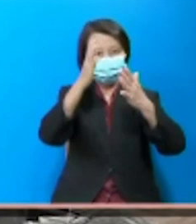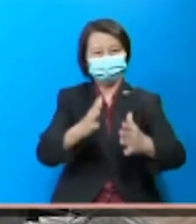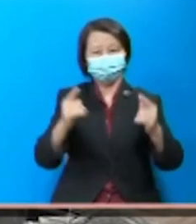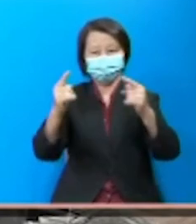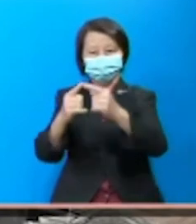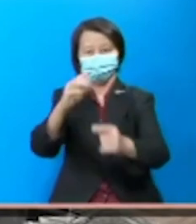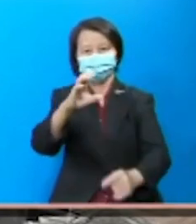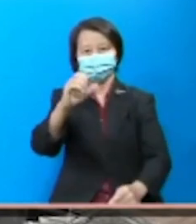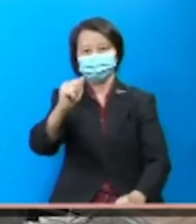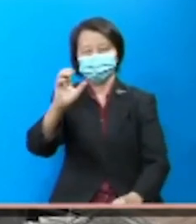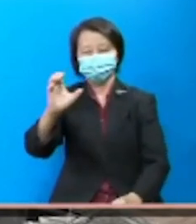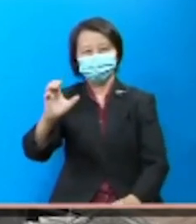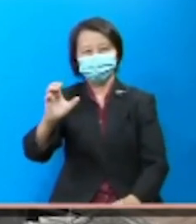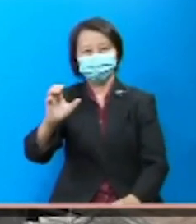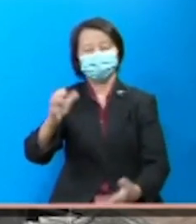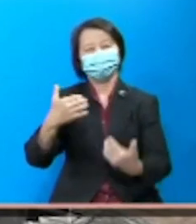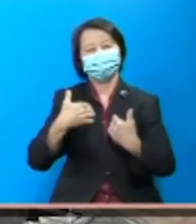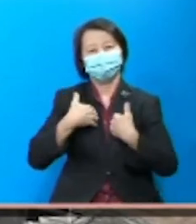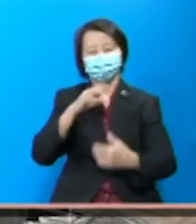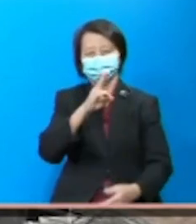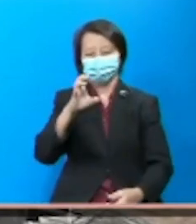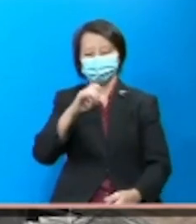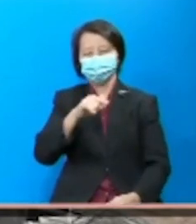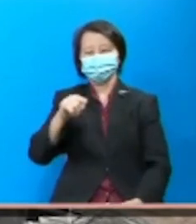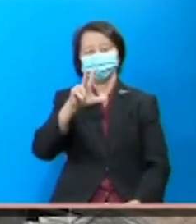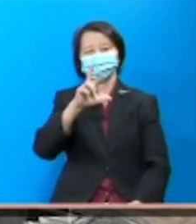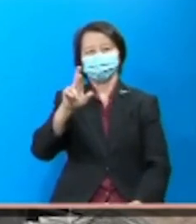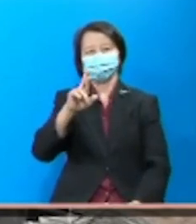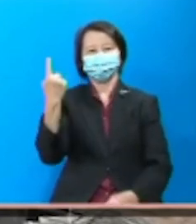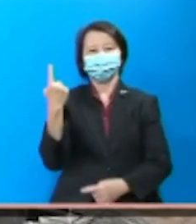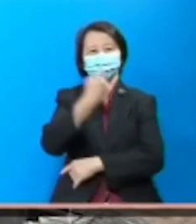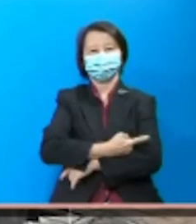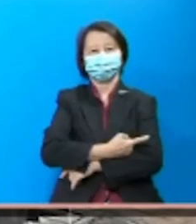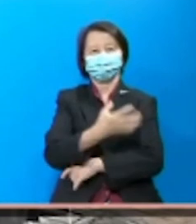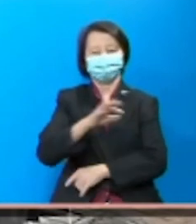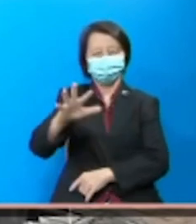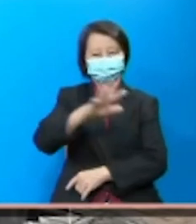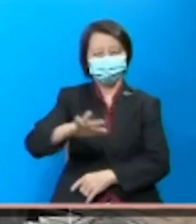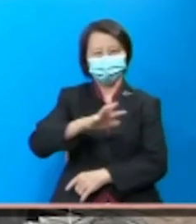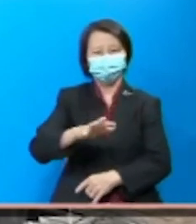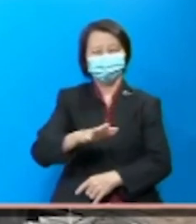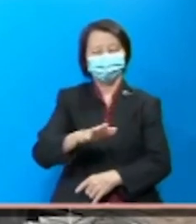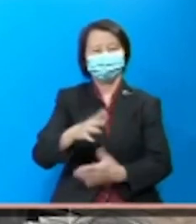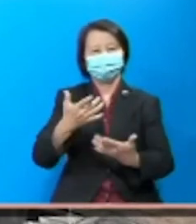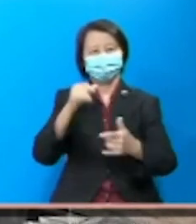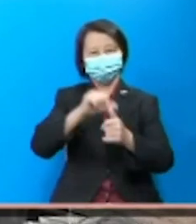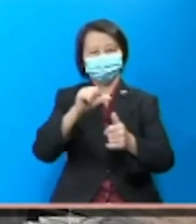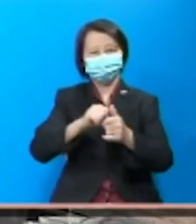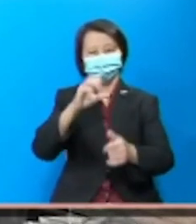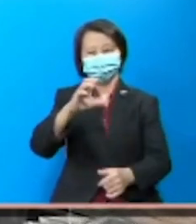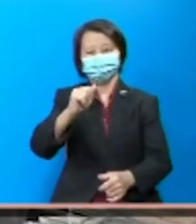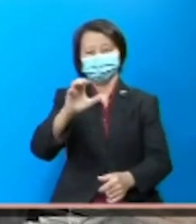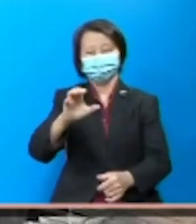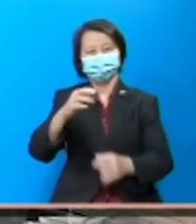sisi Lembah Klang lelah antara 730.000 sakit sehari mereka lewat kedatangan keep di setiap